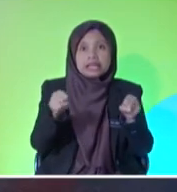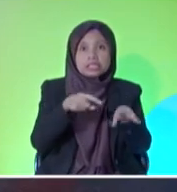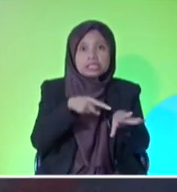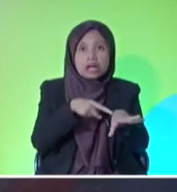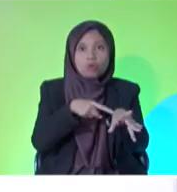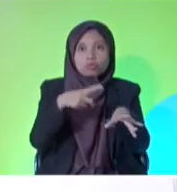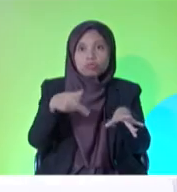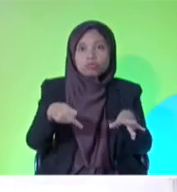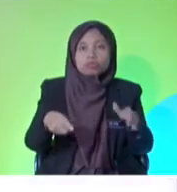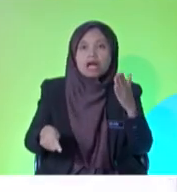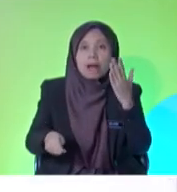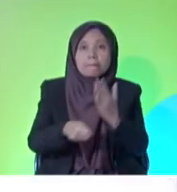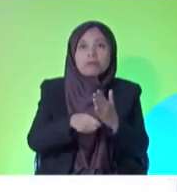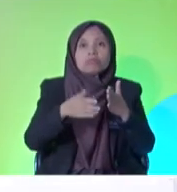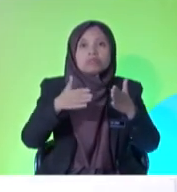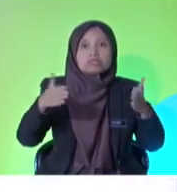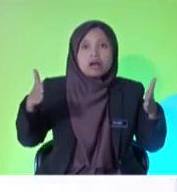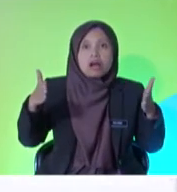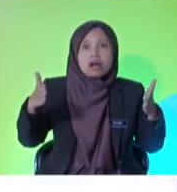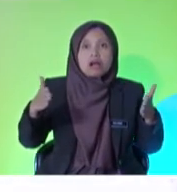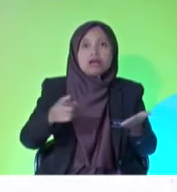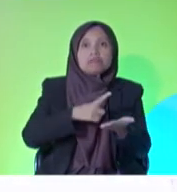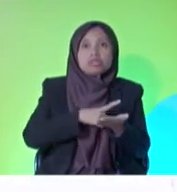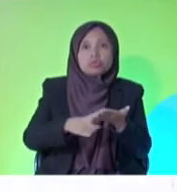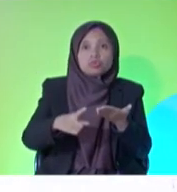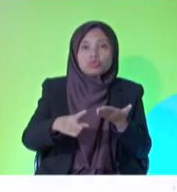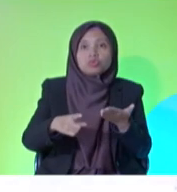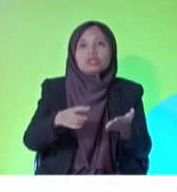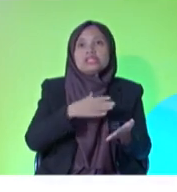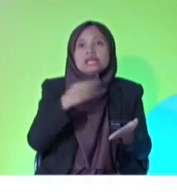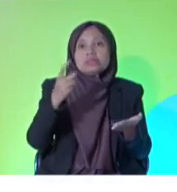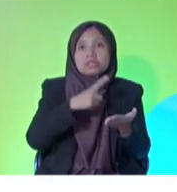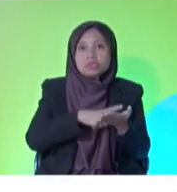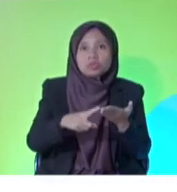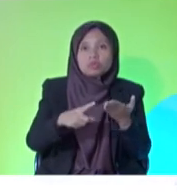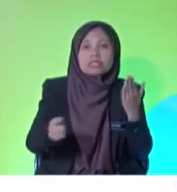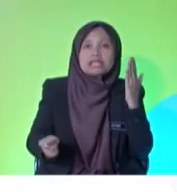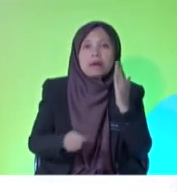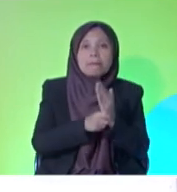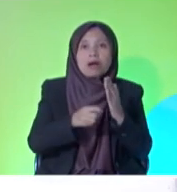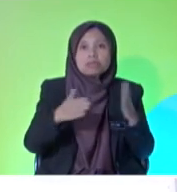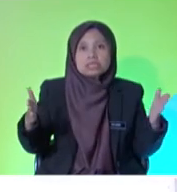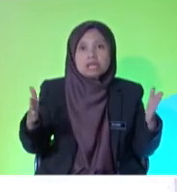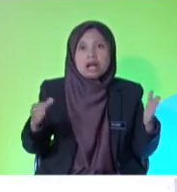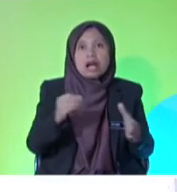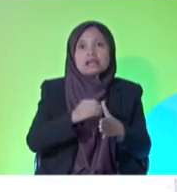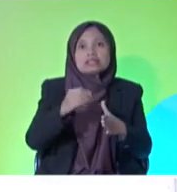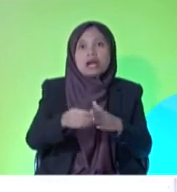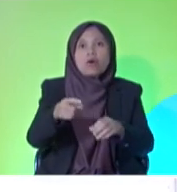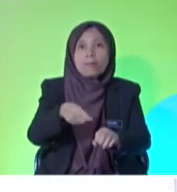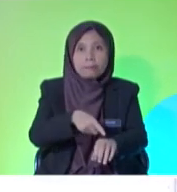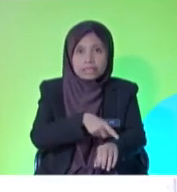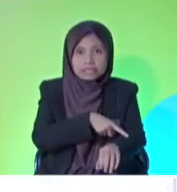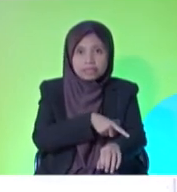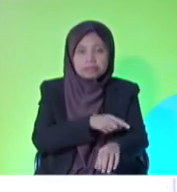semakin bertambah Minggunya itu semakin panjang ataupun semakin besar saya semakin